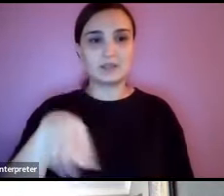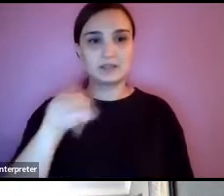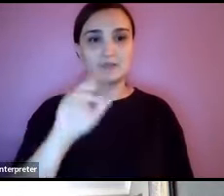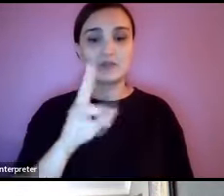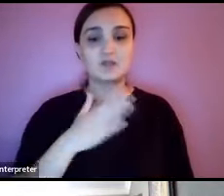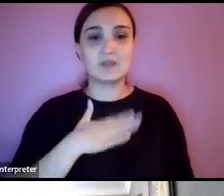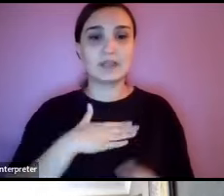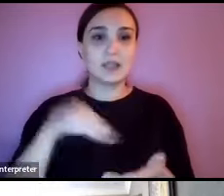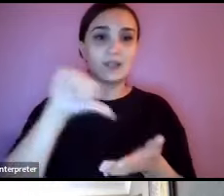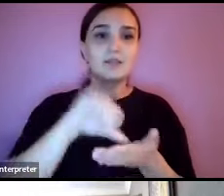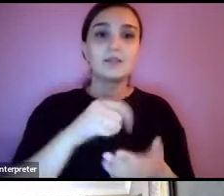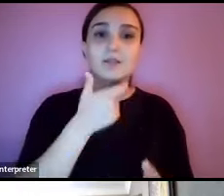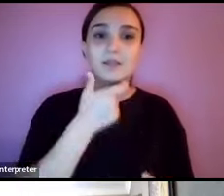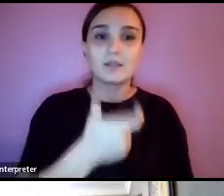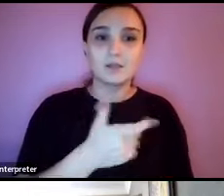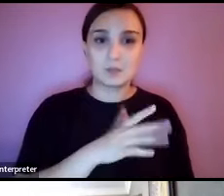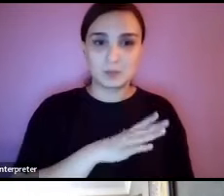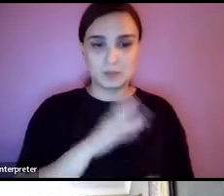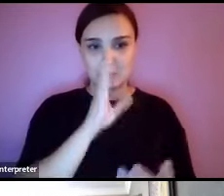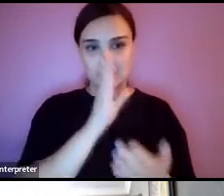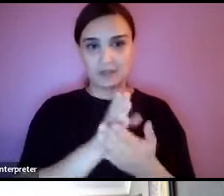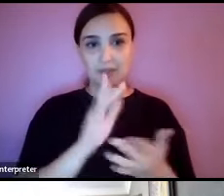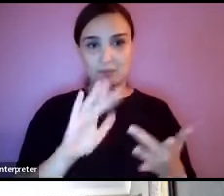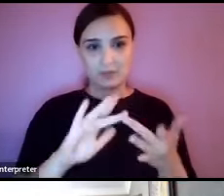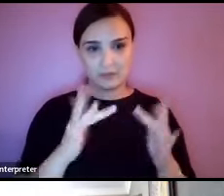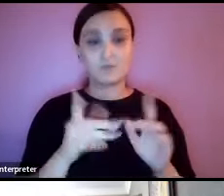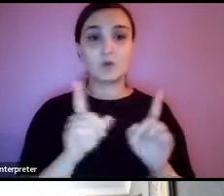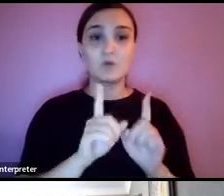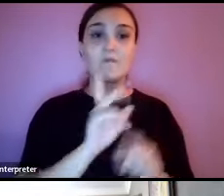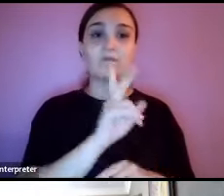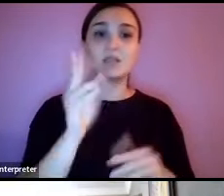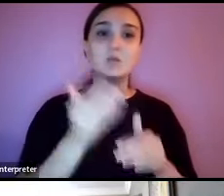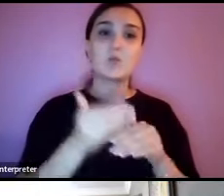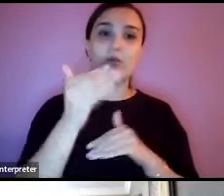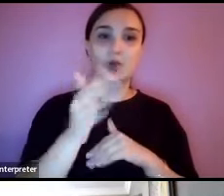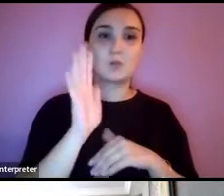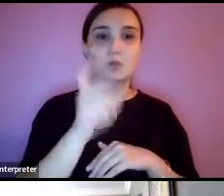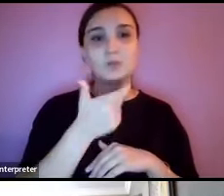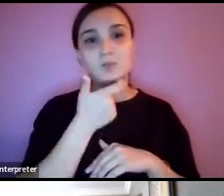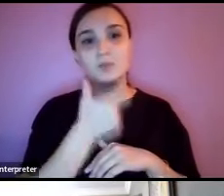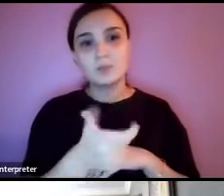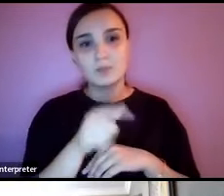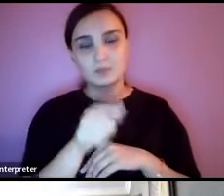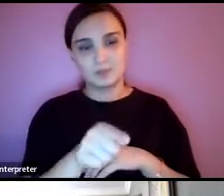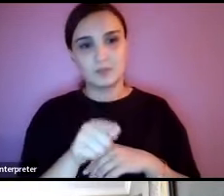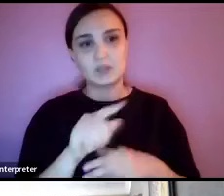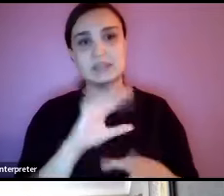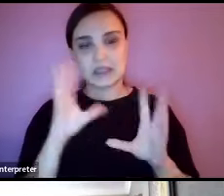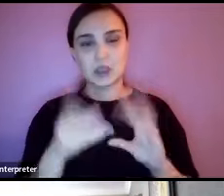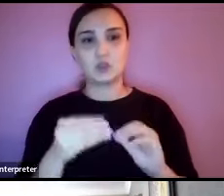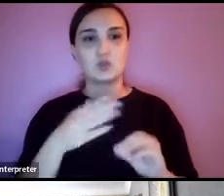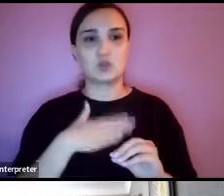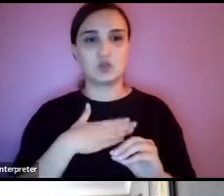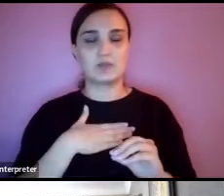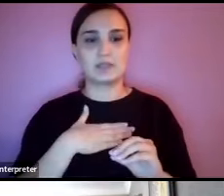ჩვენთან ერთად იყავით ამ პირდაპირი ჩართვის ფარგლებში და მათაც, ვინც მოგვიანებით გაიცნობით აღნიშნულ ჩანაწერს და ზოგადად ჩვენს